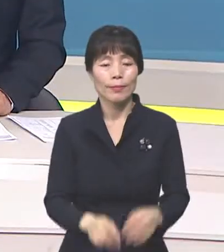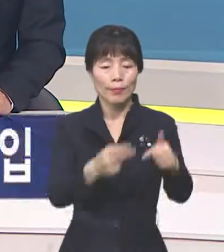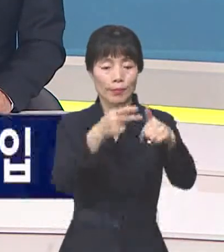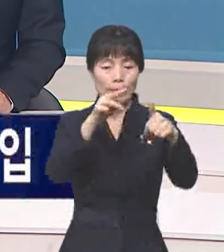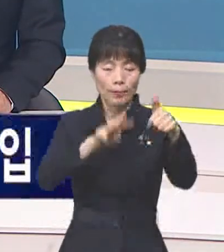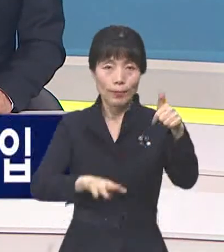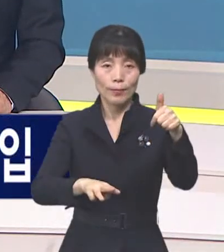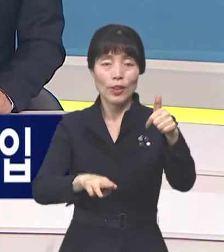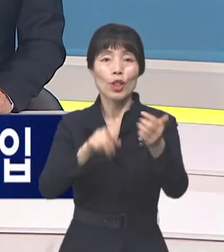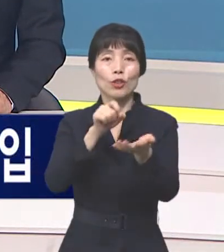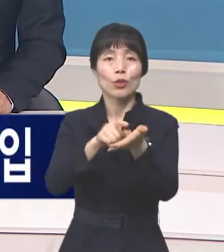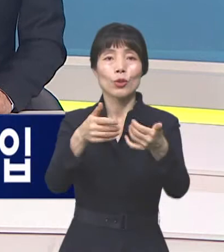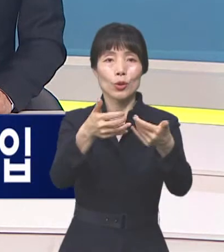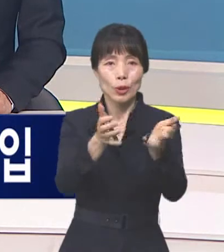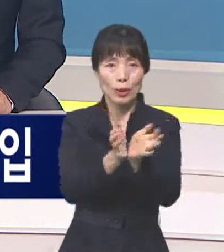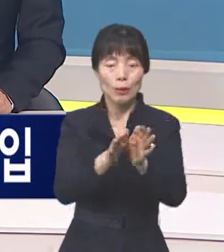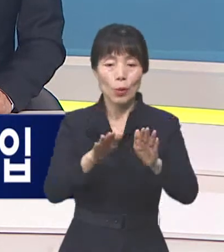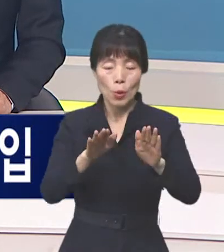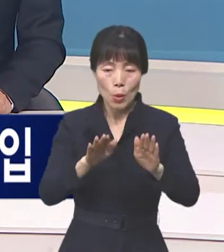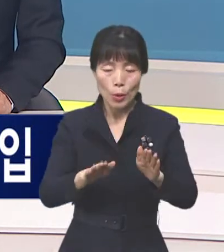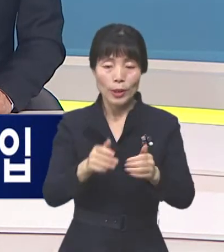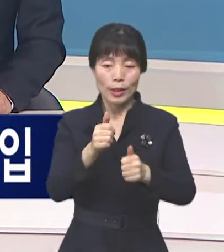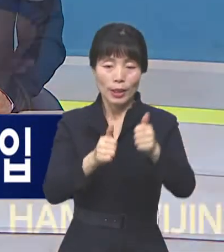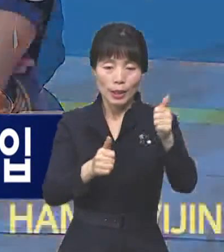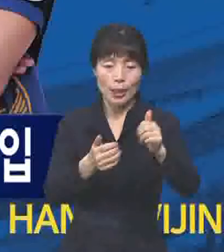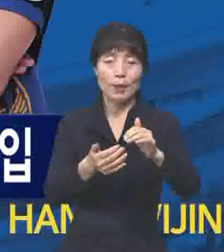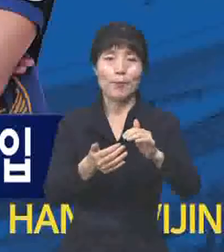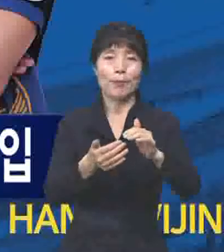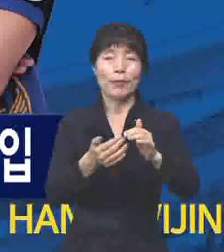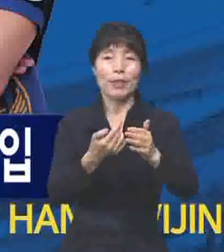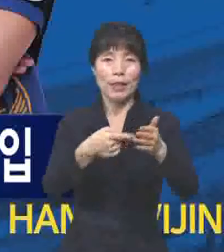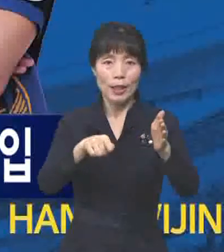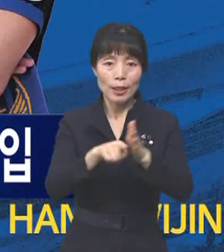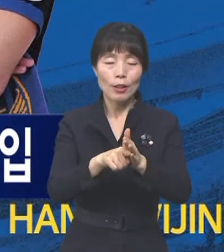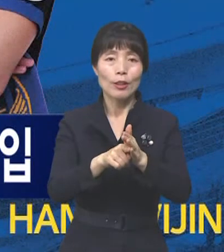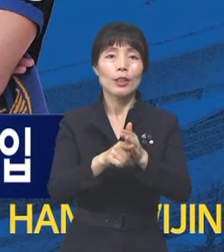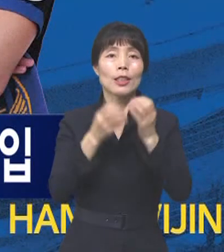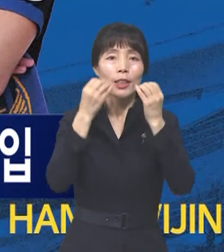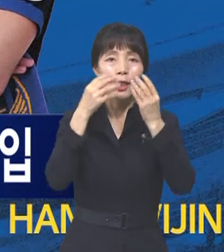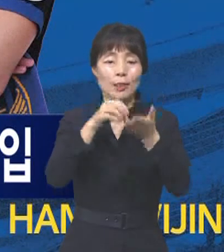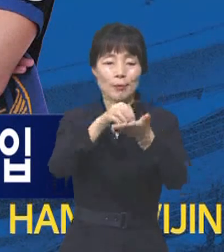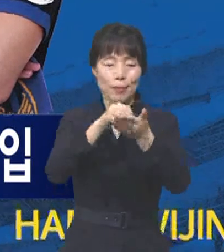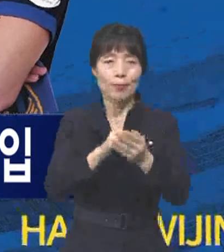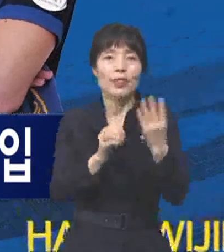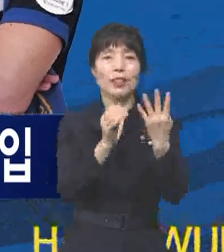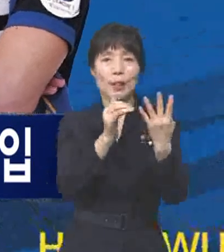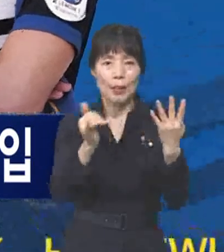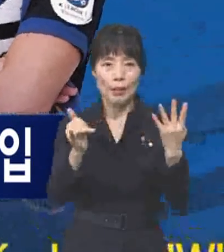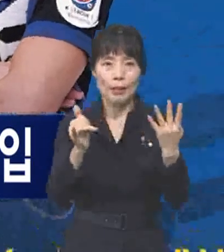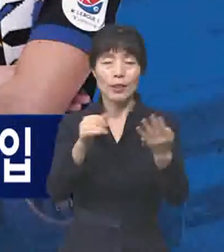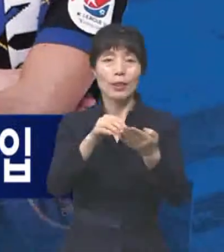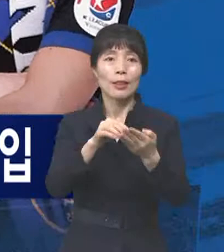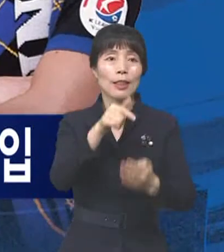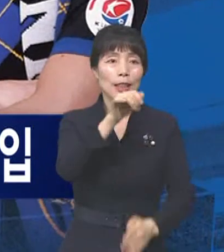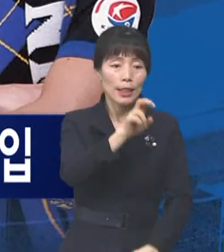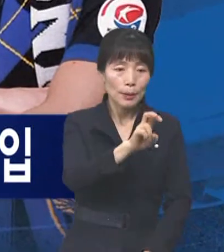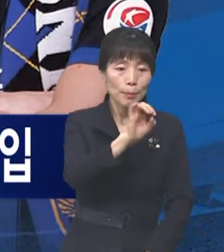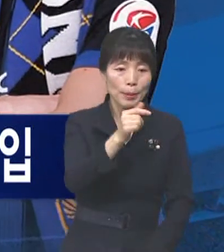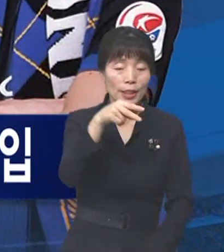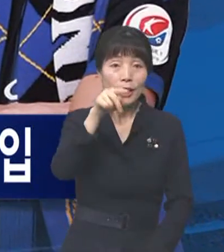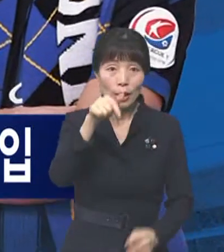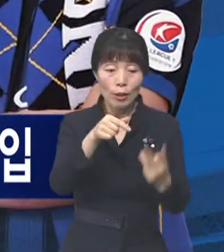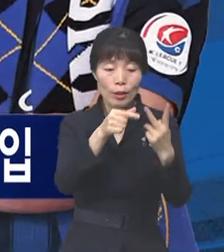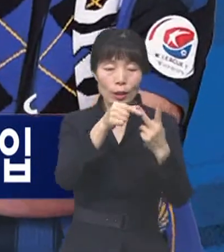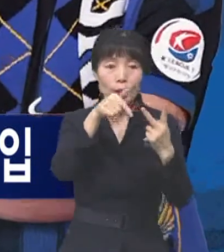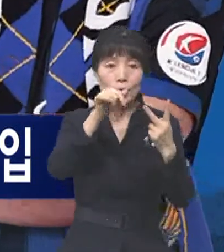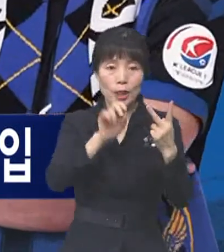인천 유나이티드가 올 시즌을 앞두고 4명의 신인 선수들을 영입했습니다. 새로 입단한 신인은 김민석과